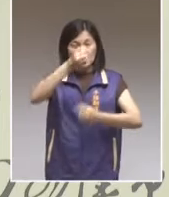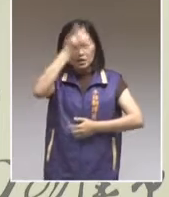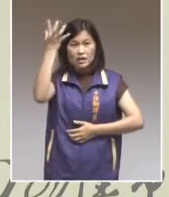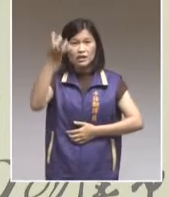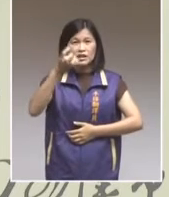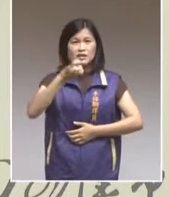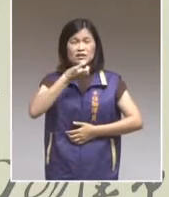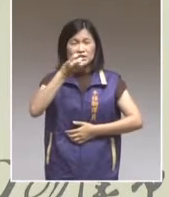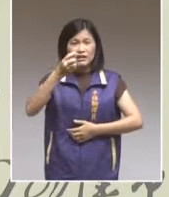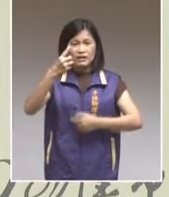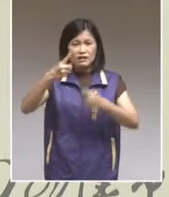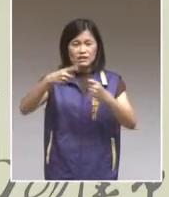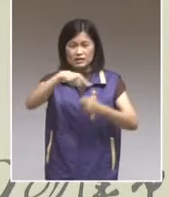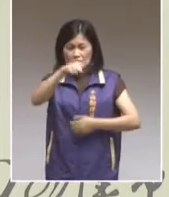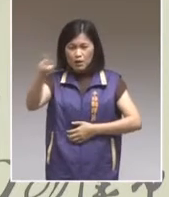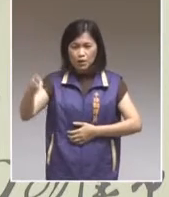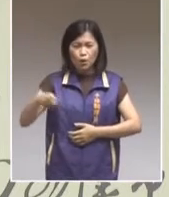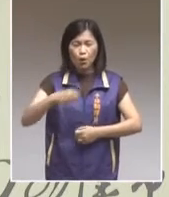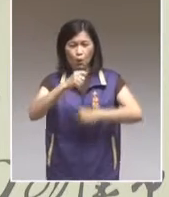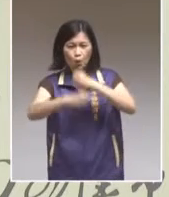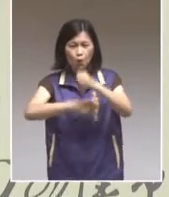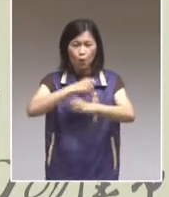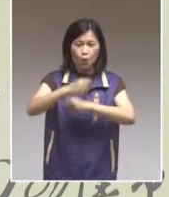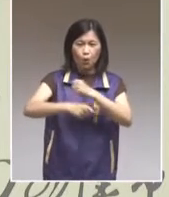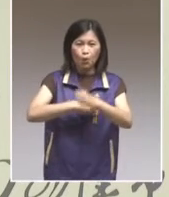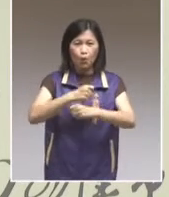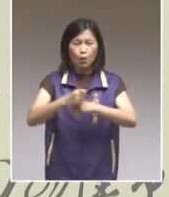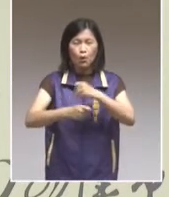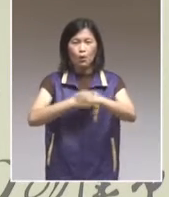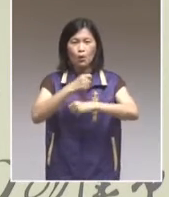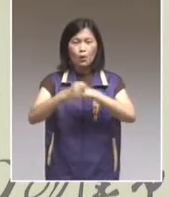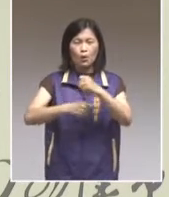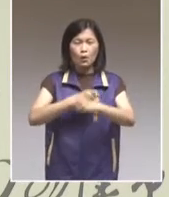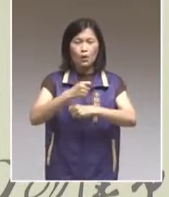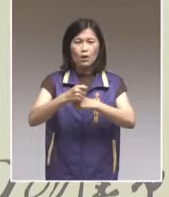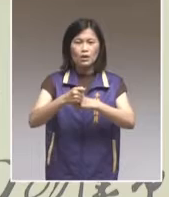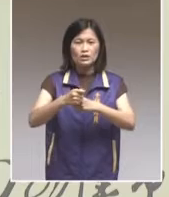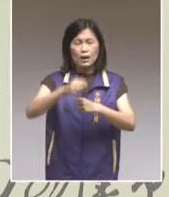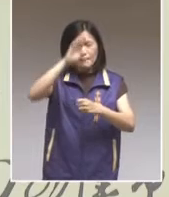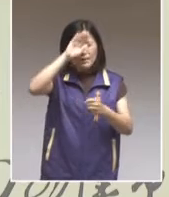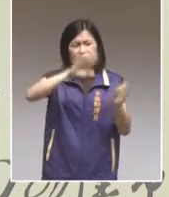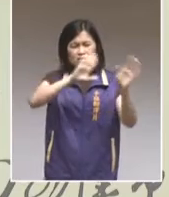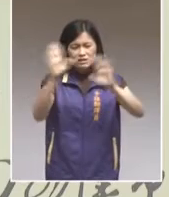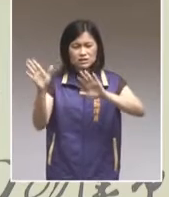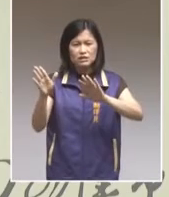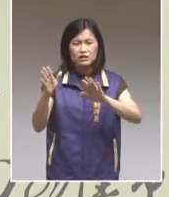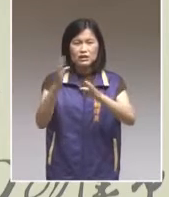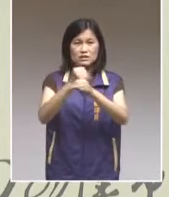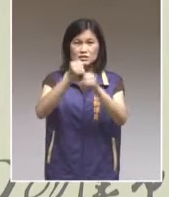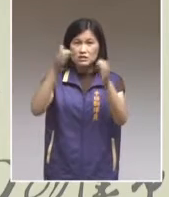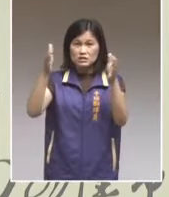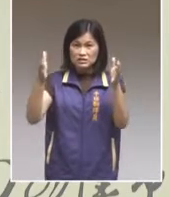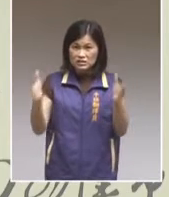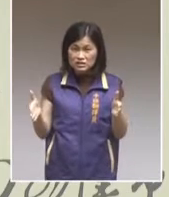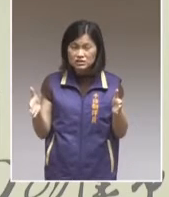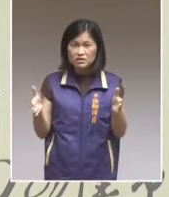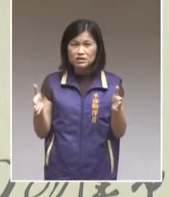的活动这个比例这个密度虽然在疫情的期间但是有一些